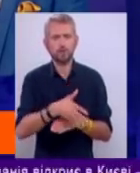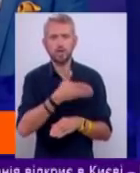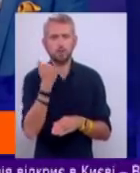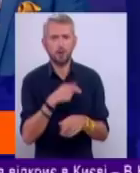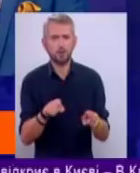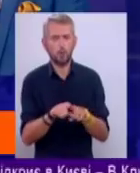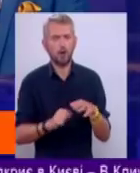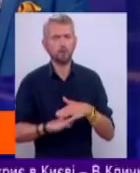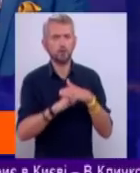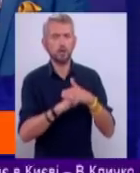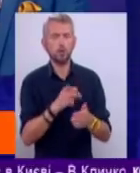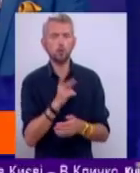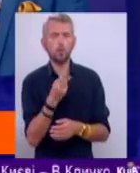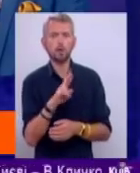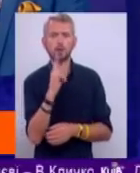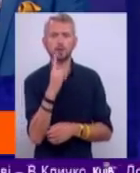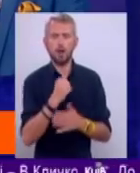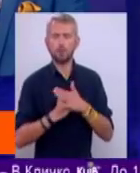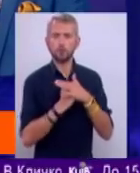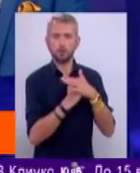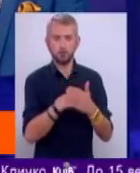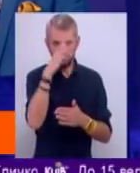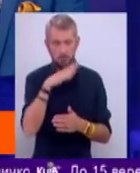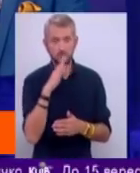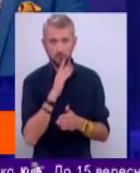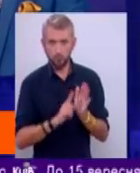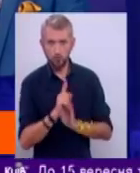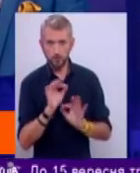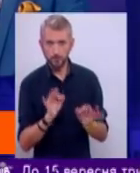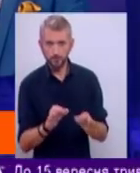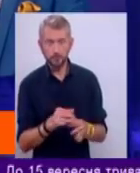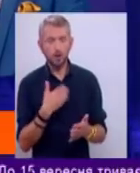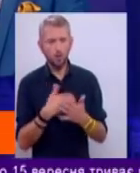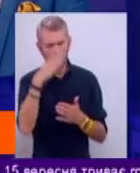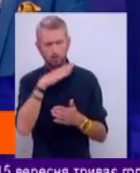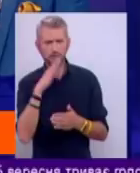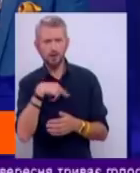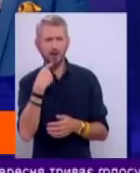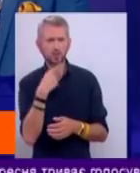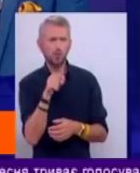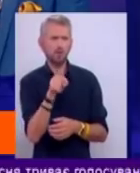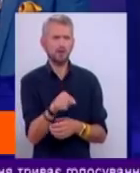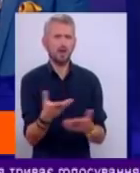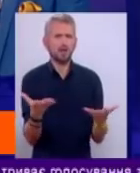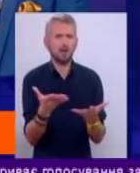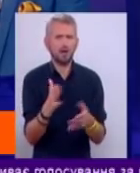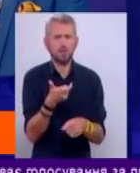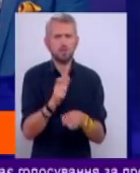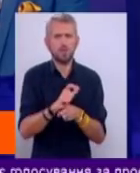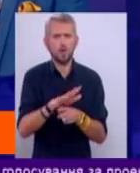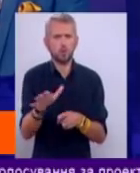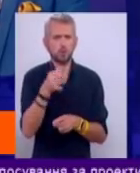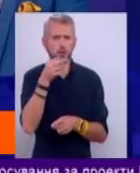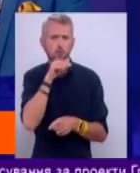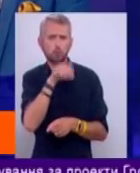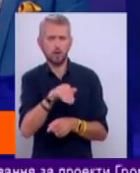того авторитету. Хто для дитини авторитет? Його батьки спочатку. І ось батьки кажуть, що це якась така не дуже компетентна